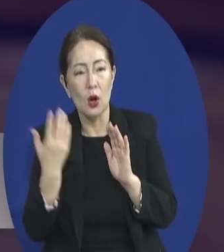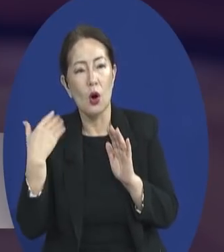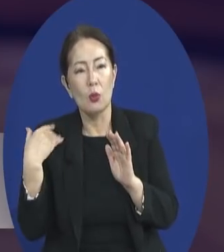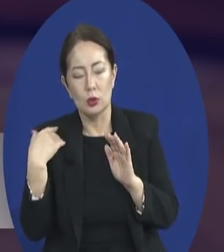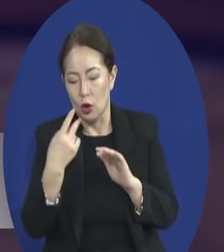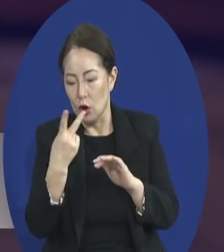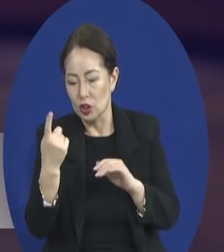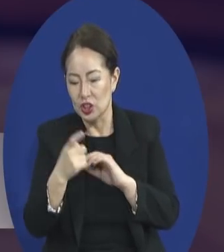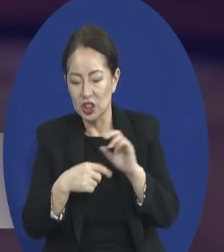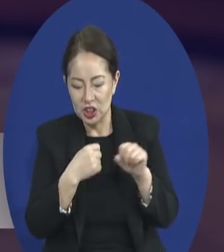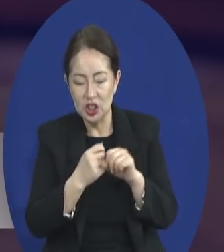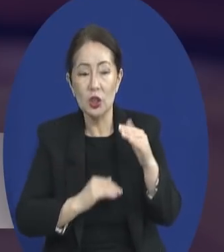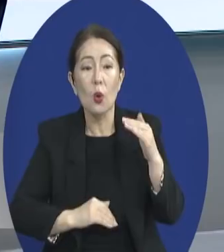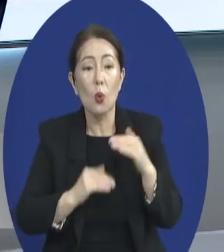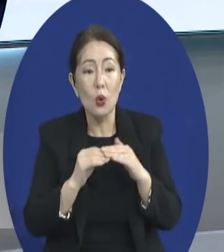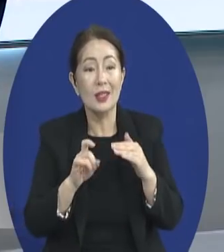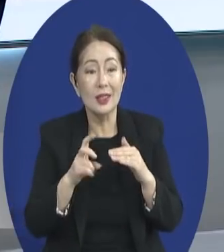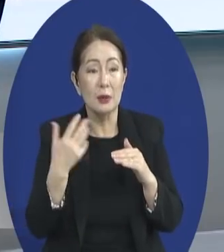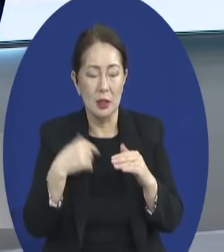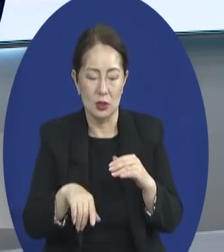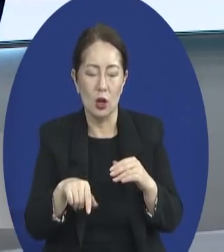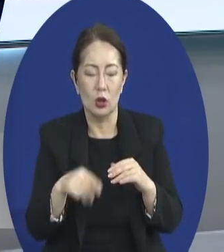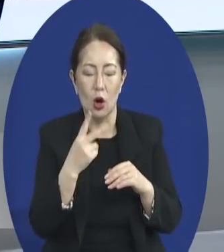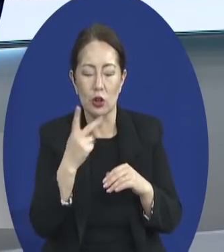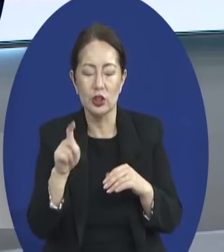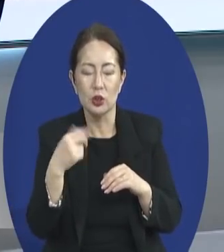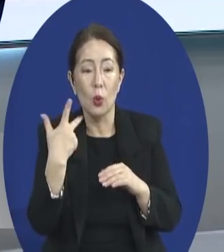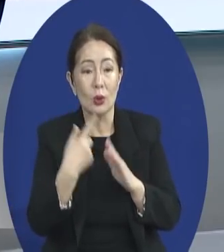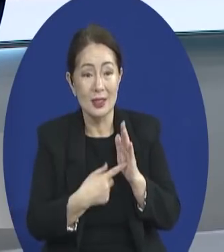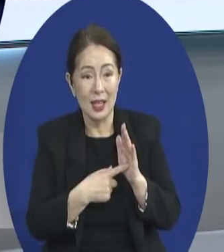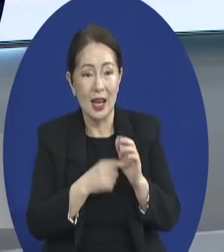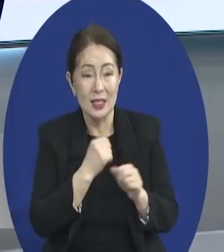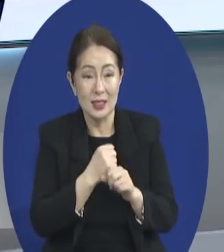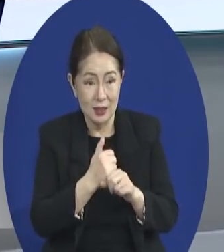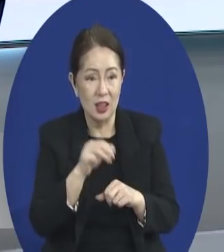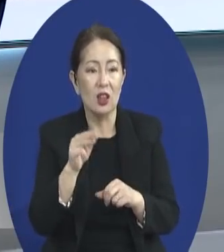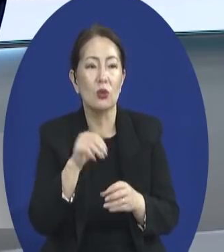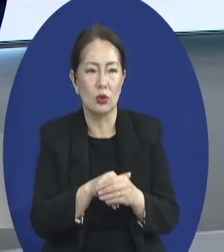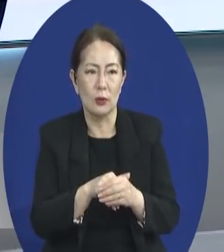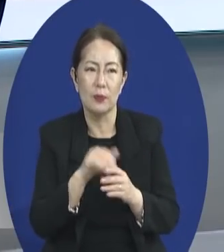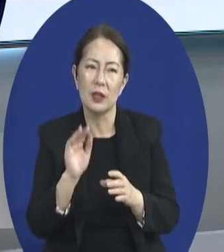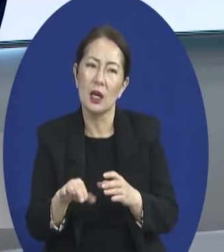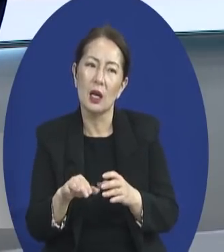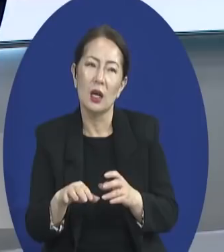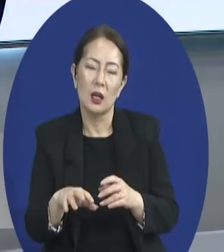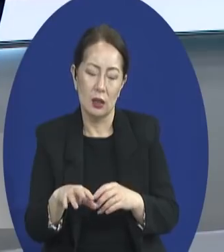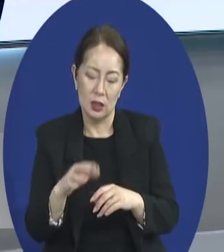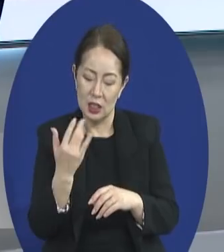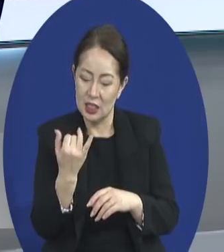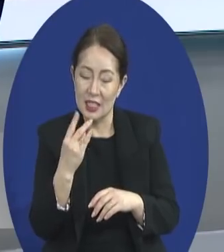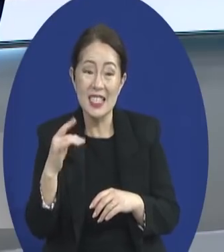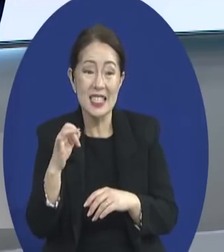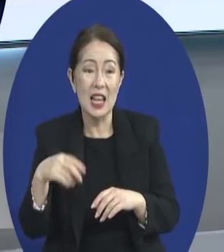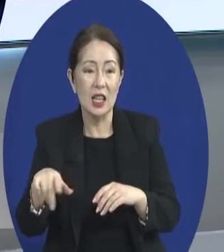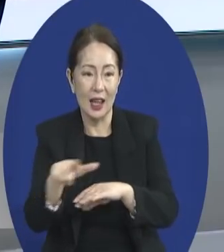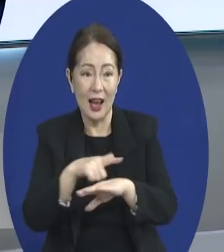ийм хуулийн заалтаар зохицуулагдаж ирсэн. За харин нийслэлийн засаг захиргааны нутаг дэвсгэрийн нэгжид болоод ихээхэн өөрчлөлт орсон байгаа.